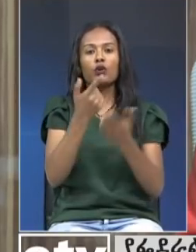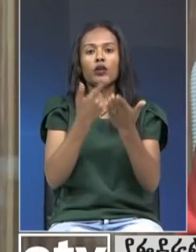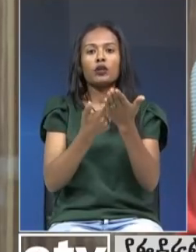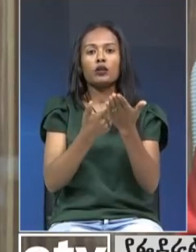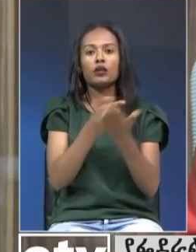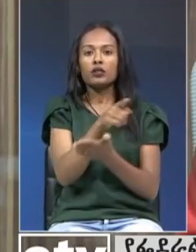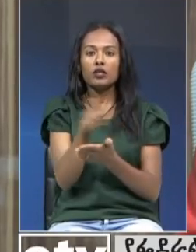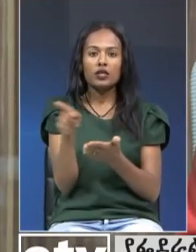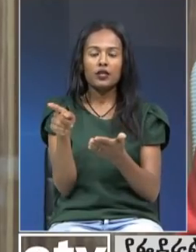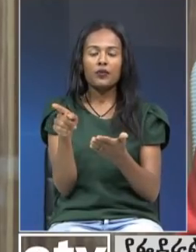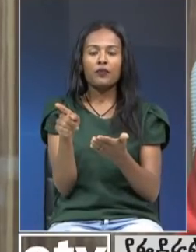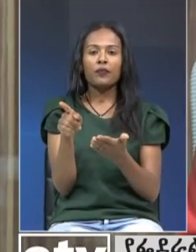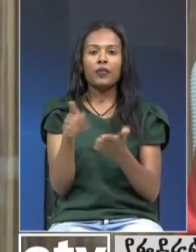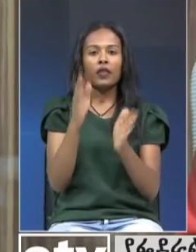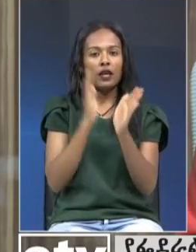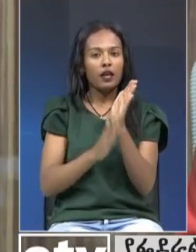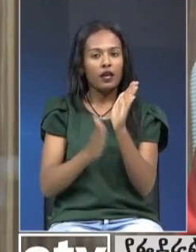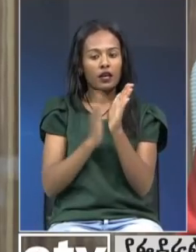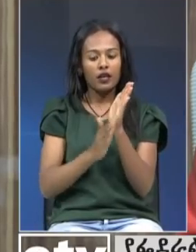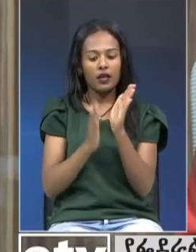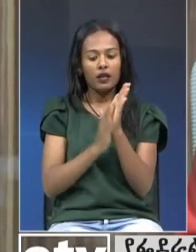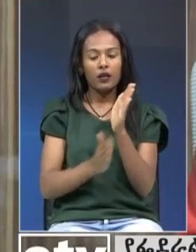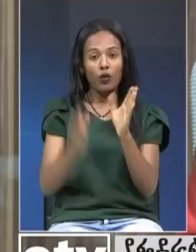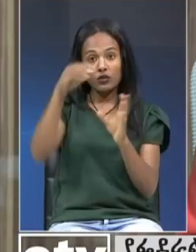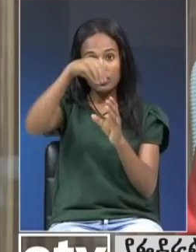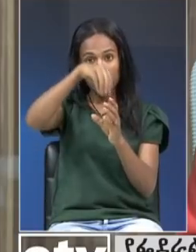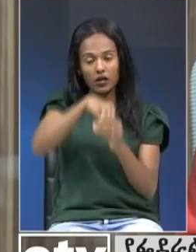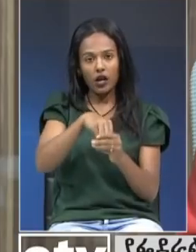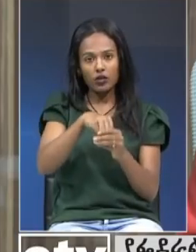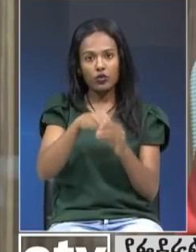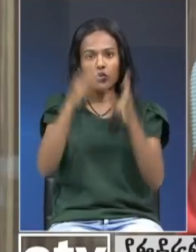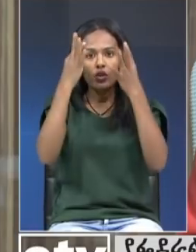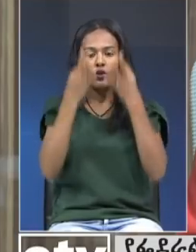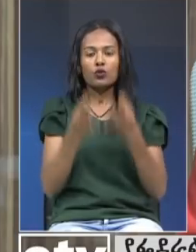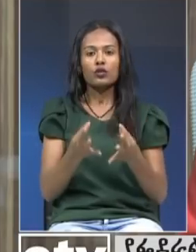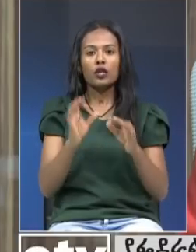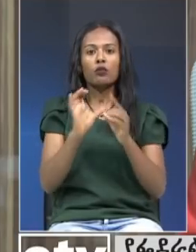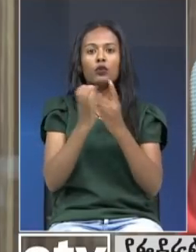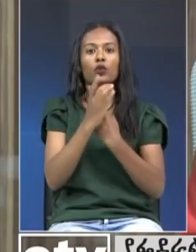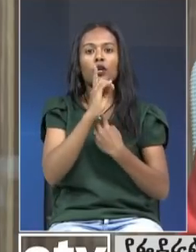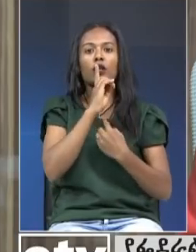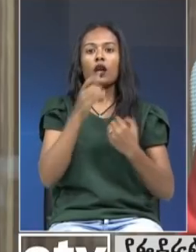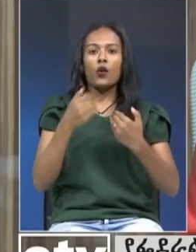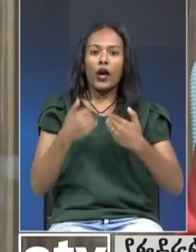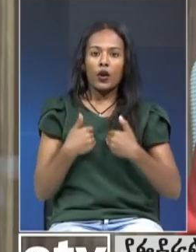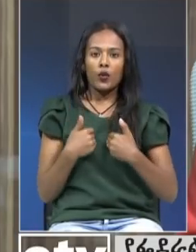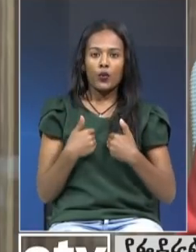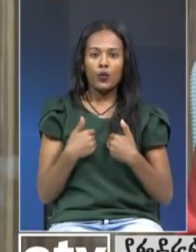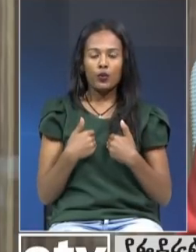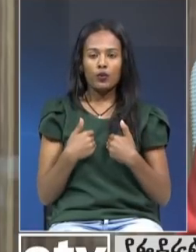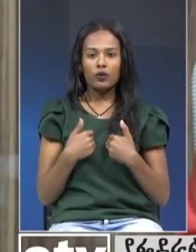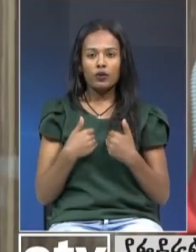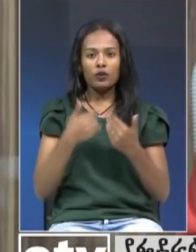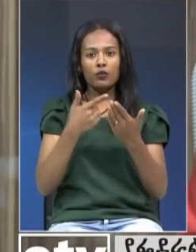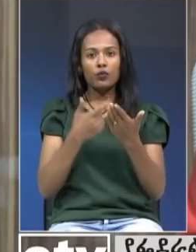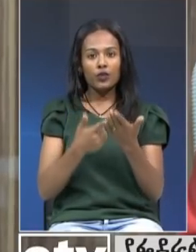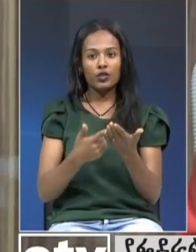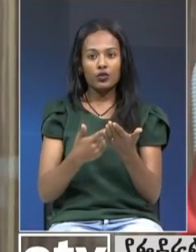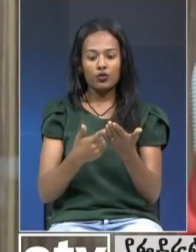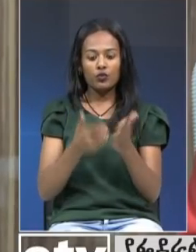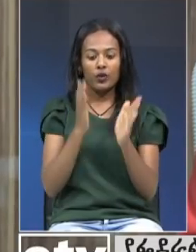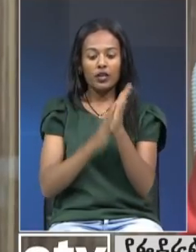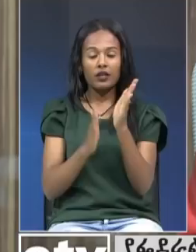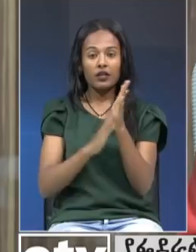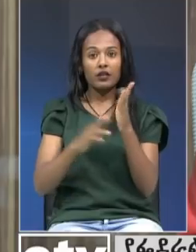እነሱን ይቅርታ ውስጥ እንዲካተቱ የተወሰነበት ሁኔታ አለ ማለት ነው። በዚሁ ርዕስ በይቅርታ